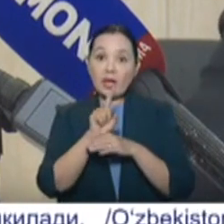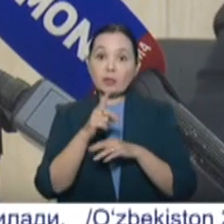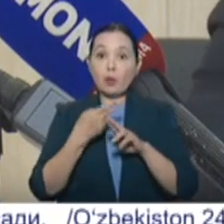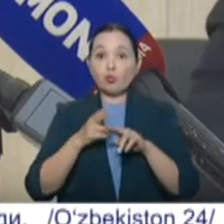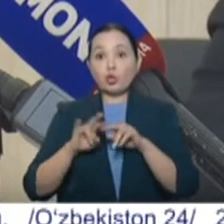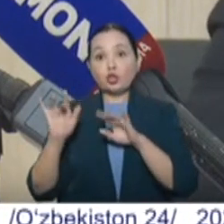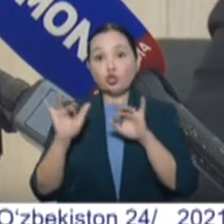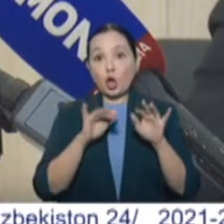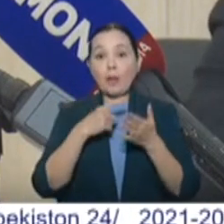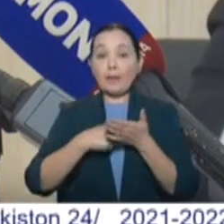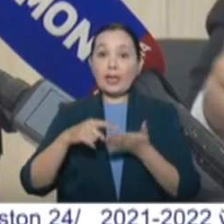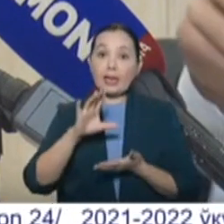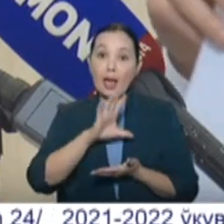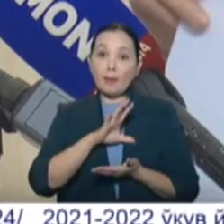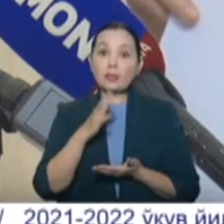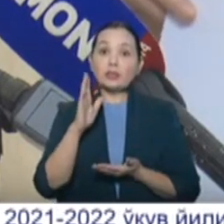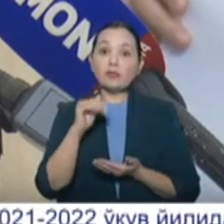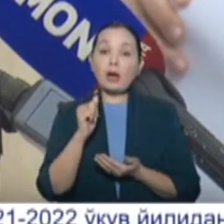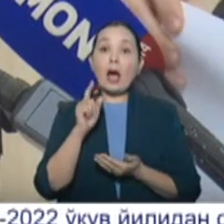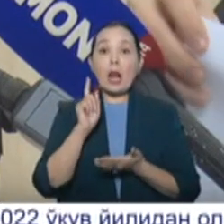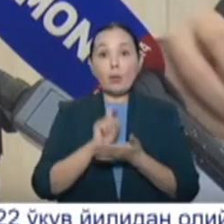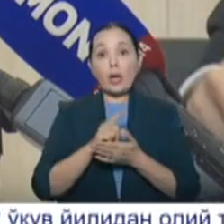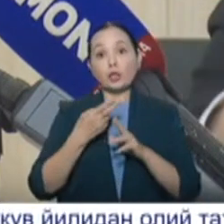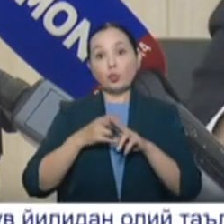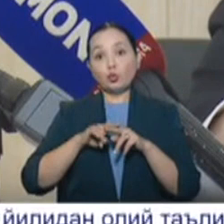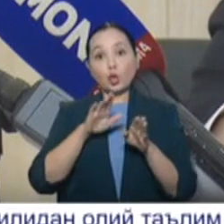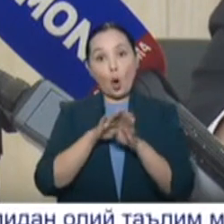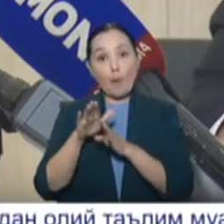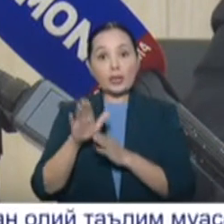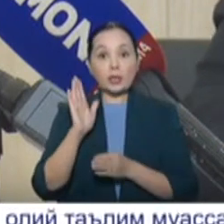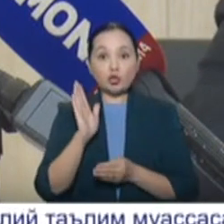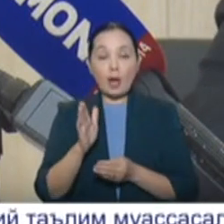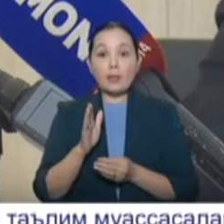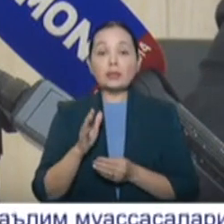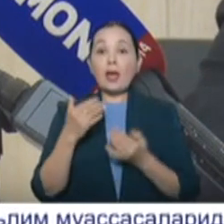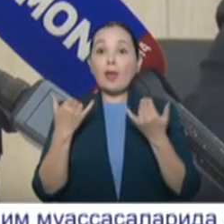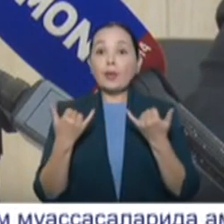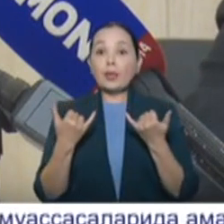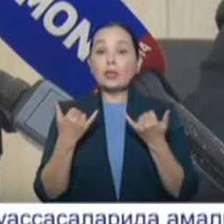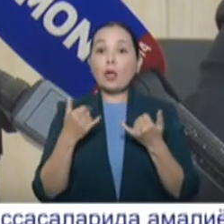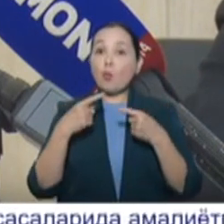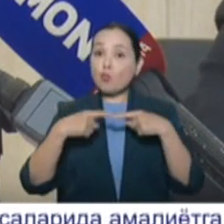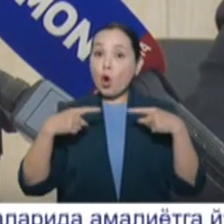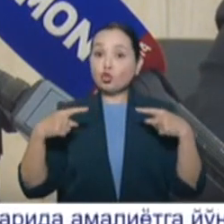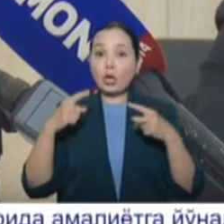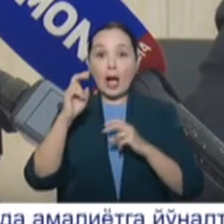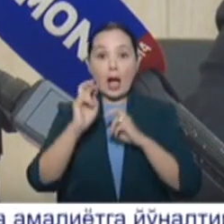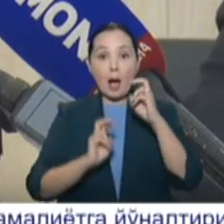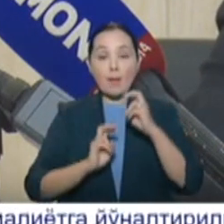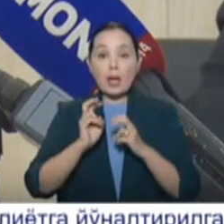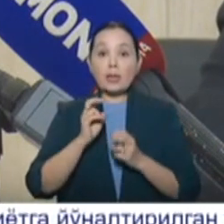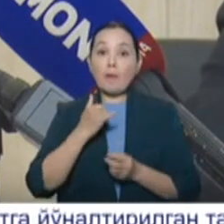biz chora-tadbirlar belgilaganmiz va albatta buni ro'yobga chiqaramiz, amalga oshiramiz. Endi boshqa kompaniyalar, mana